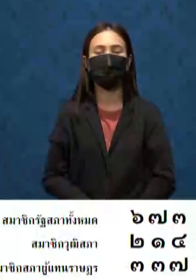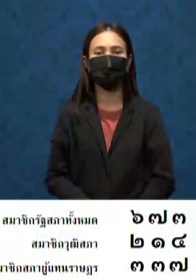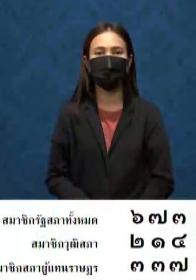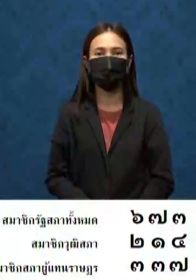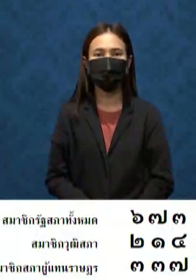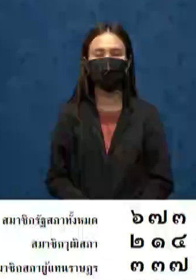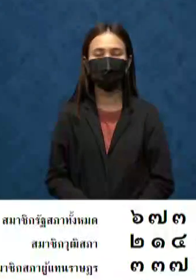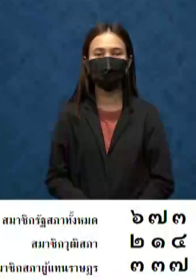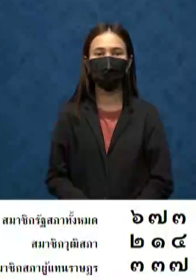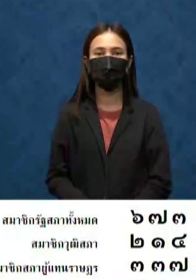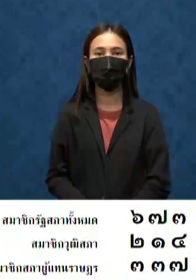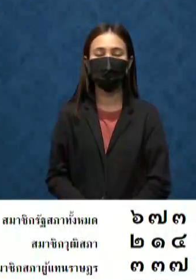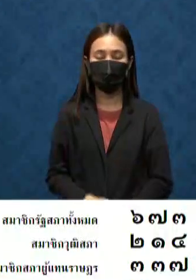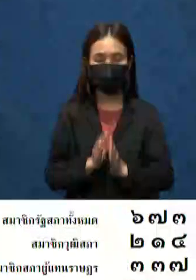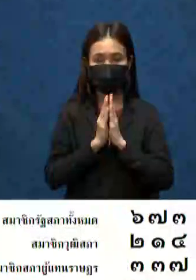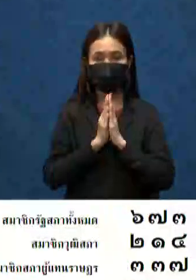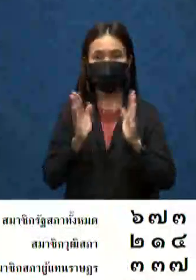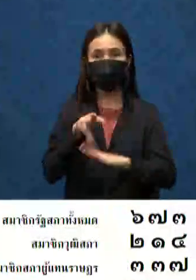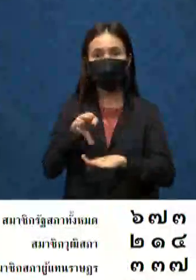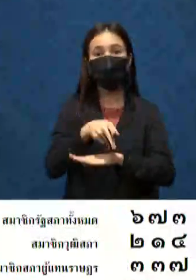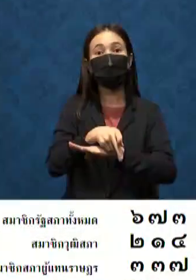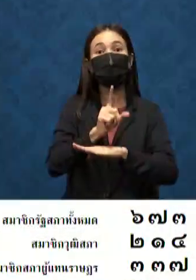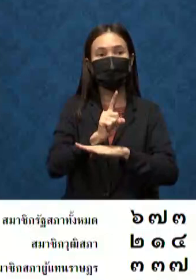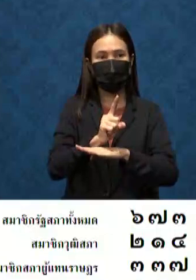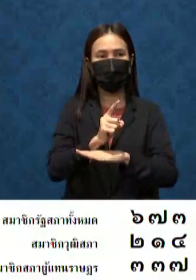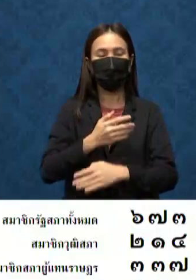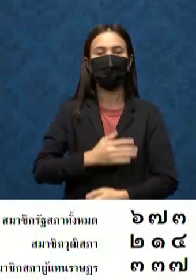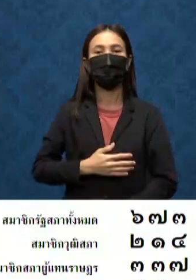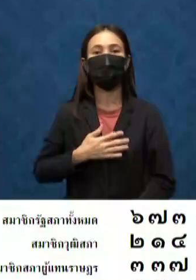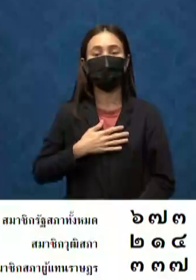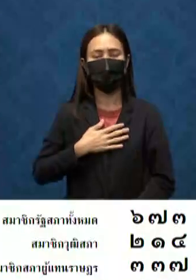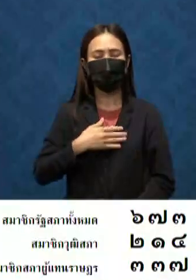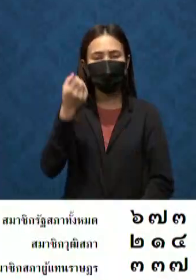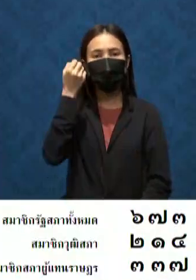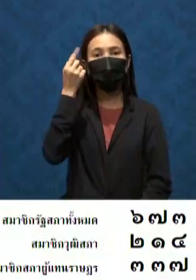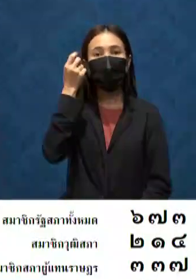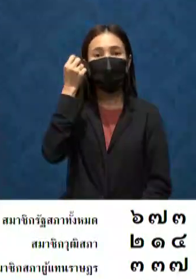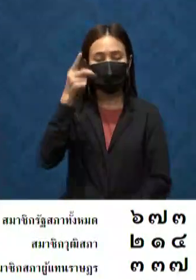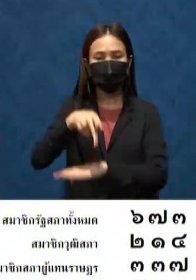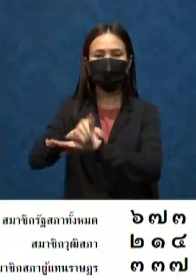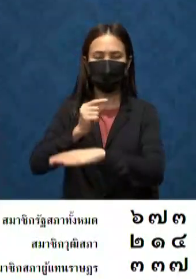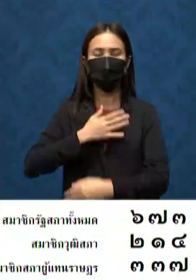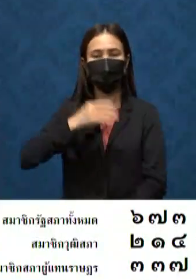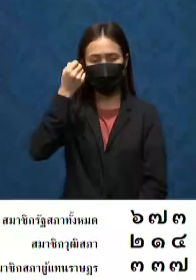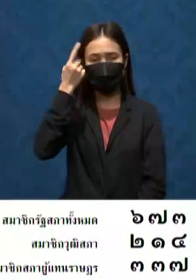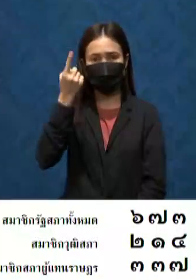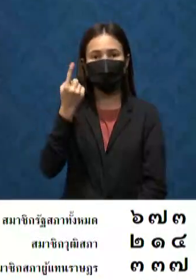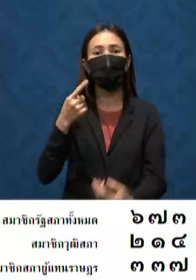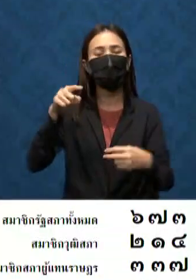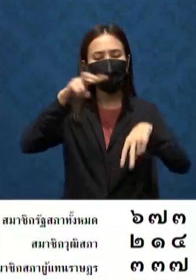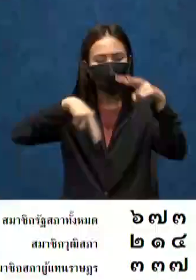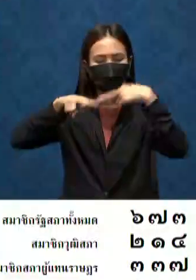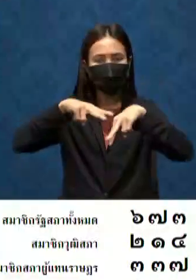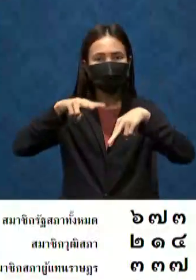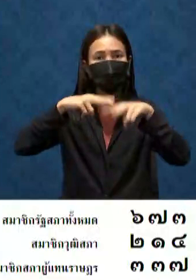กราบขอบพระคุณท่านประธานรัฐสภาด้วยความเคารพนะครับกระผมก็เข้าใจท่านประธานครับแล้วก็ได้ตรวจสอบข้อบังคับ